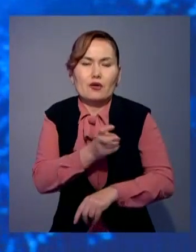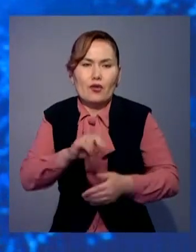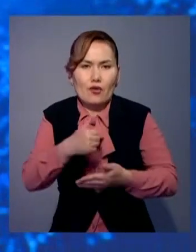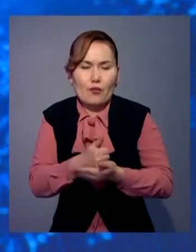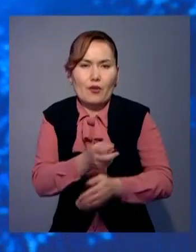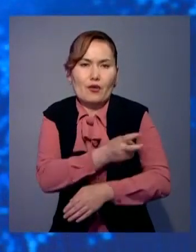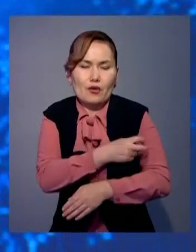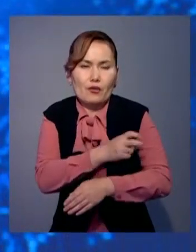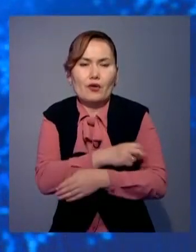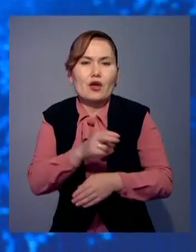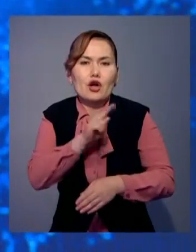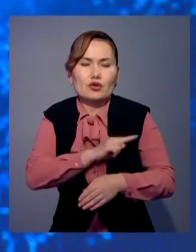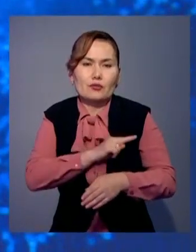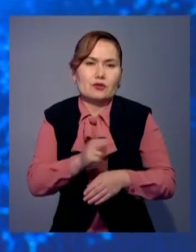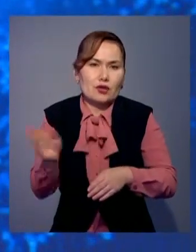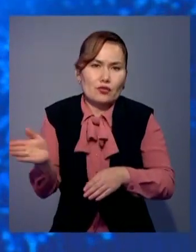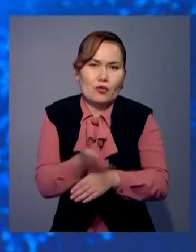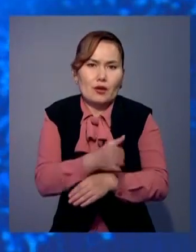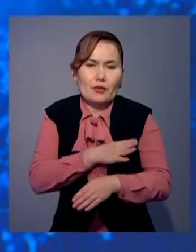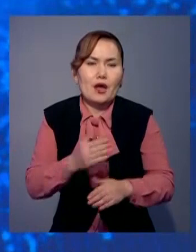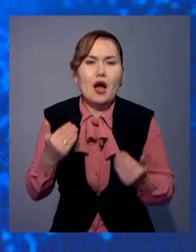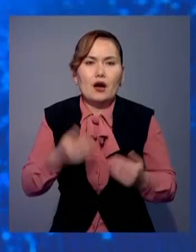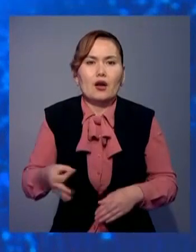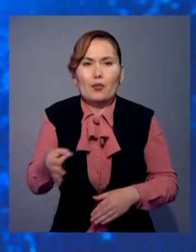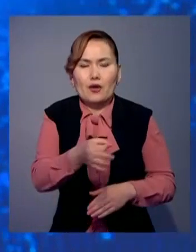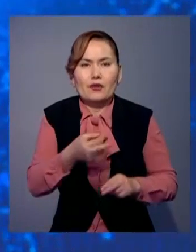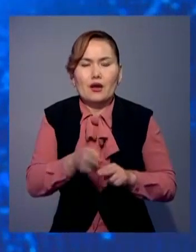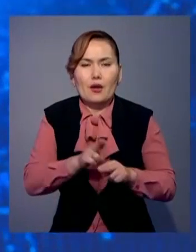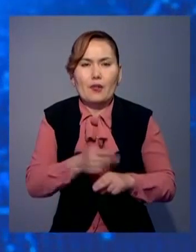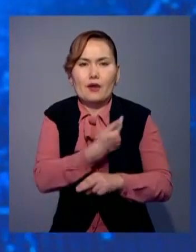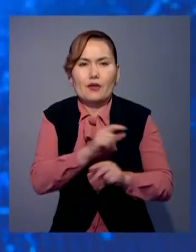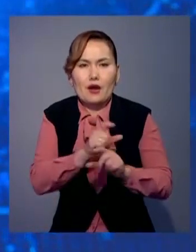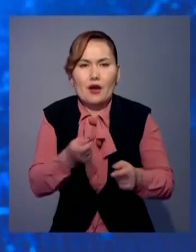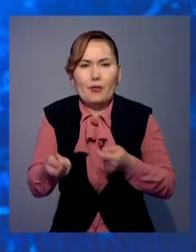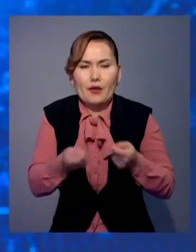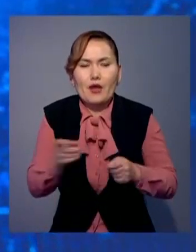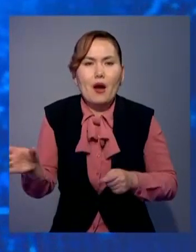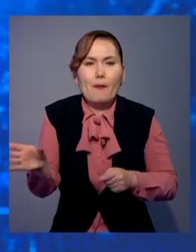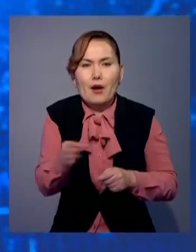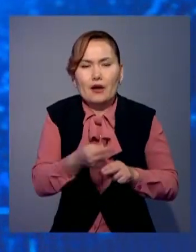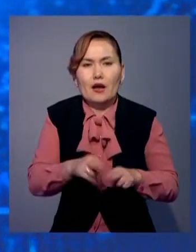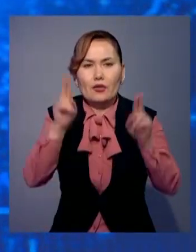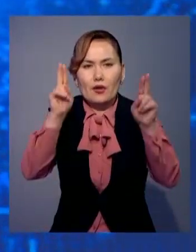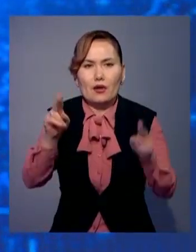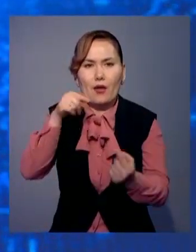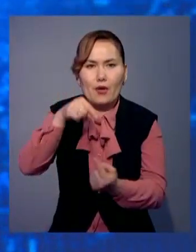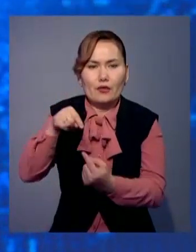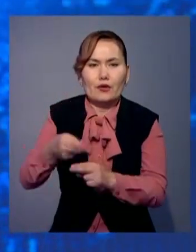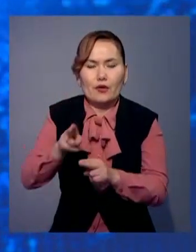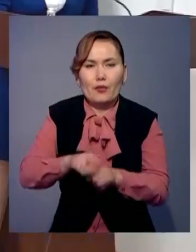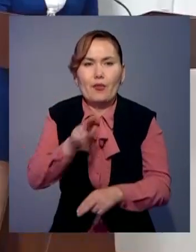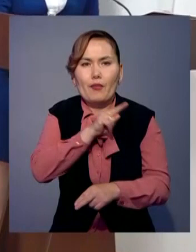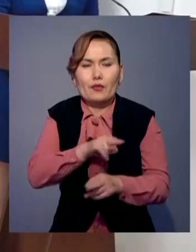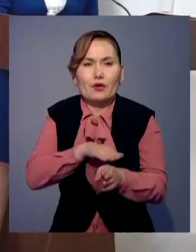облыс әкімдігінің баспасөз қызметі түсінік берді. Қазір облыстық денсаулық сақтау басқармасы тарапынан барлық нормаларды талапқа сәйкестендіру бағытында